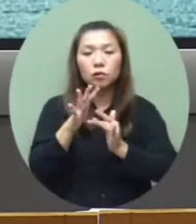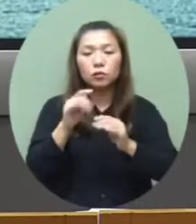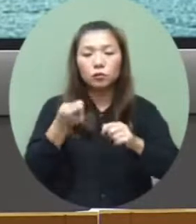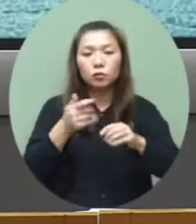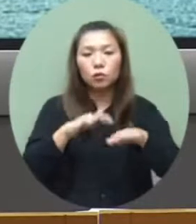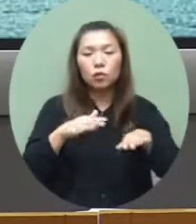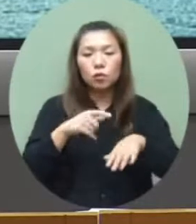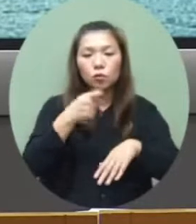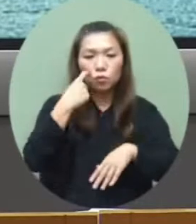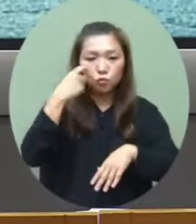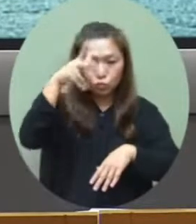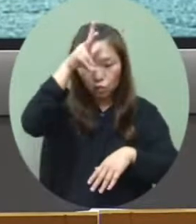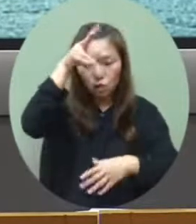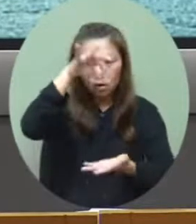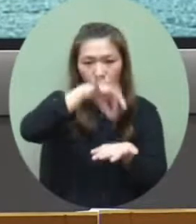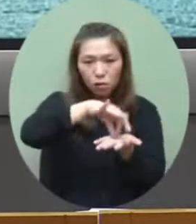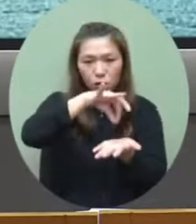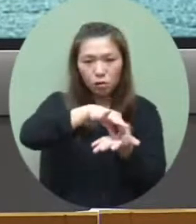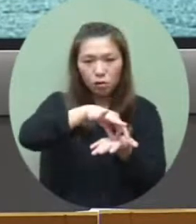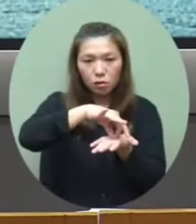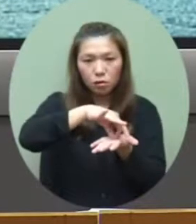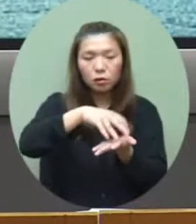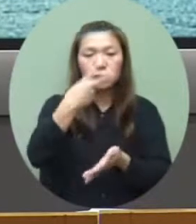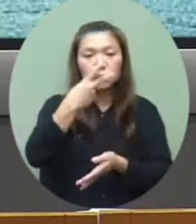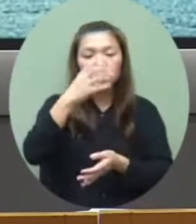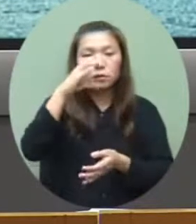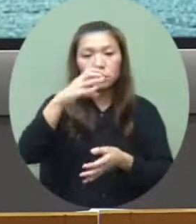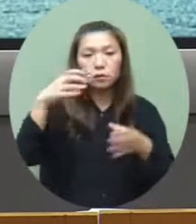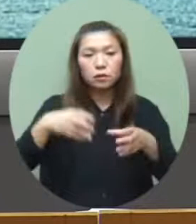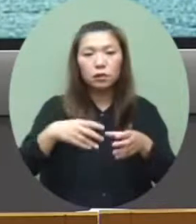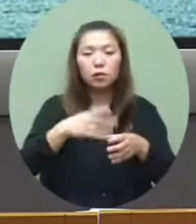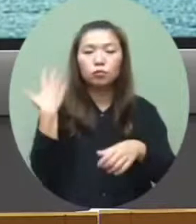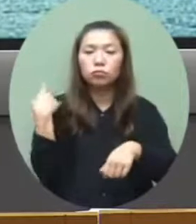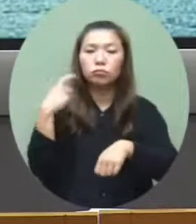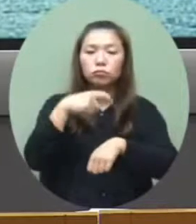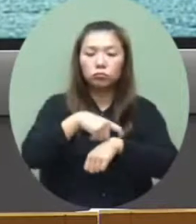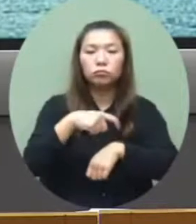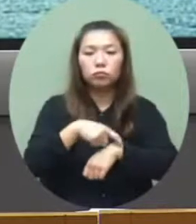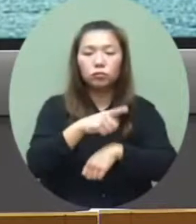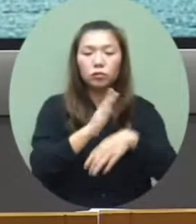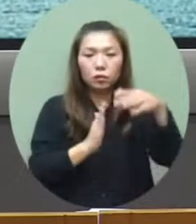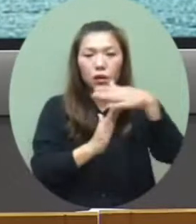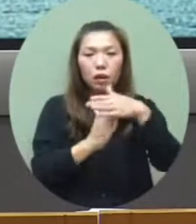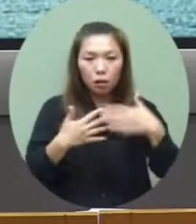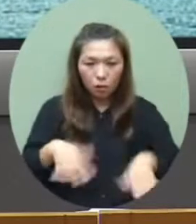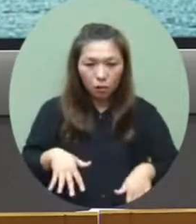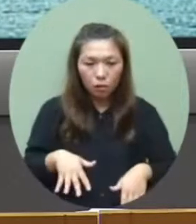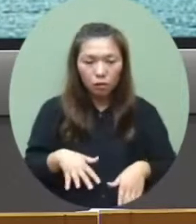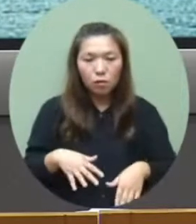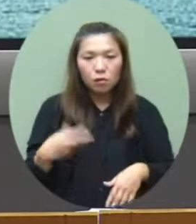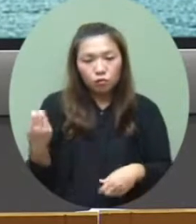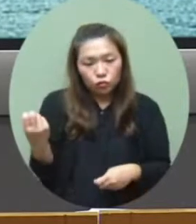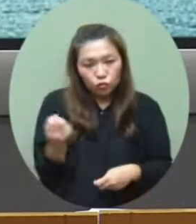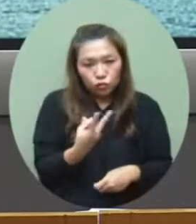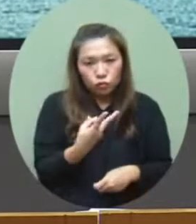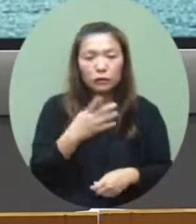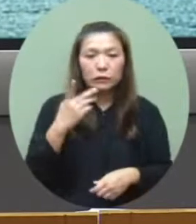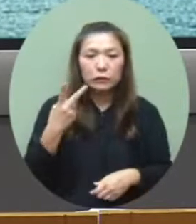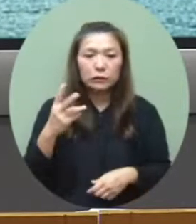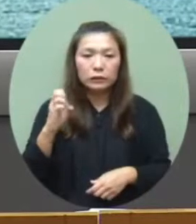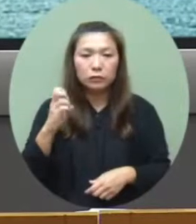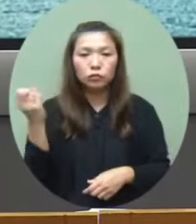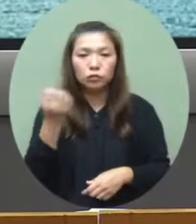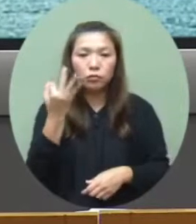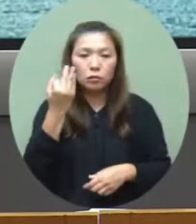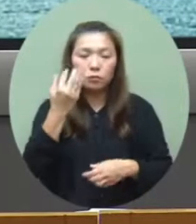the 1st of August. 聖安當小學 in Kwun Tong, Class 2C was suspended in this primary school.